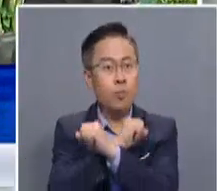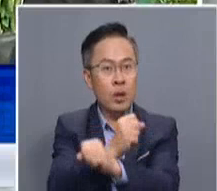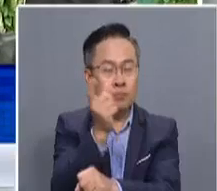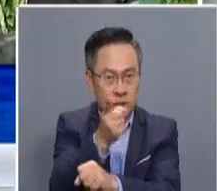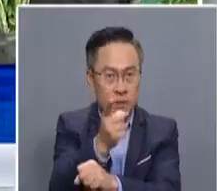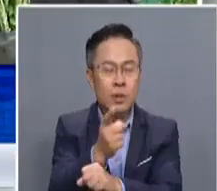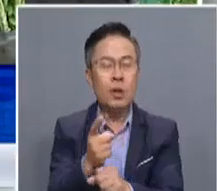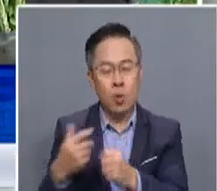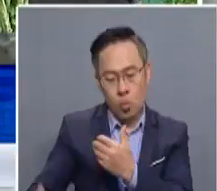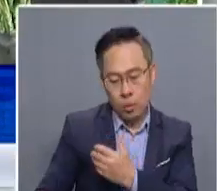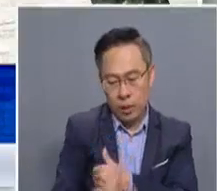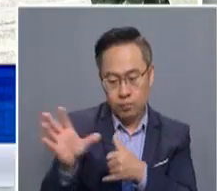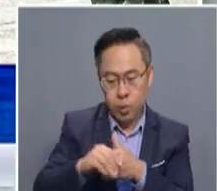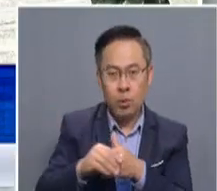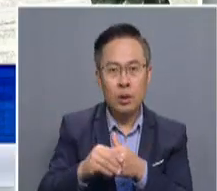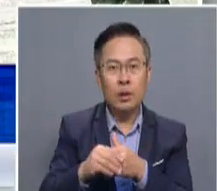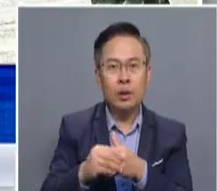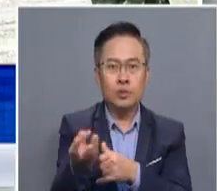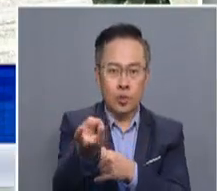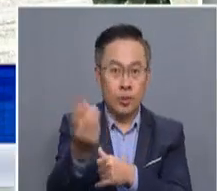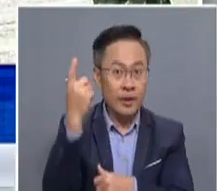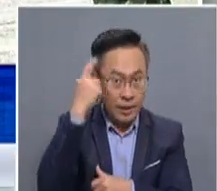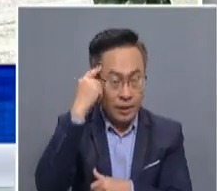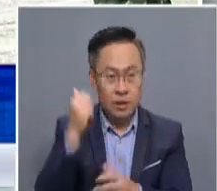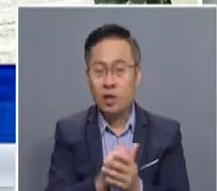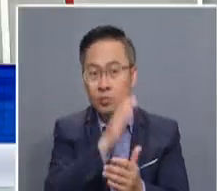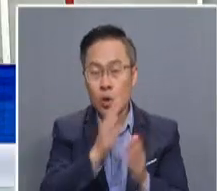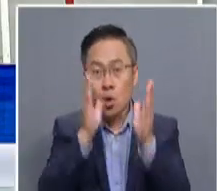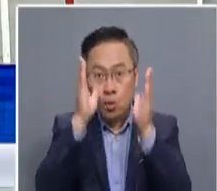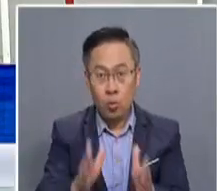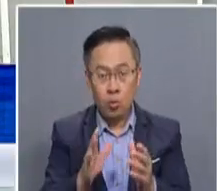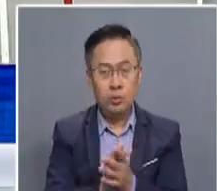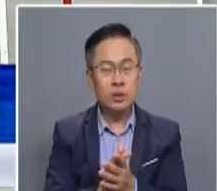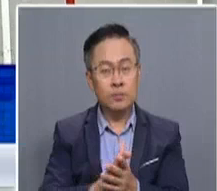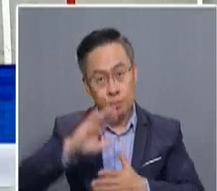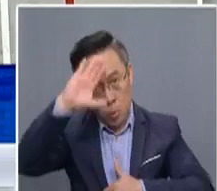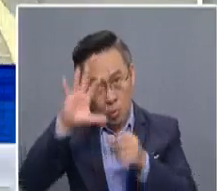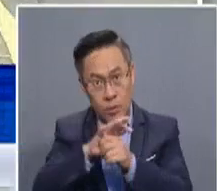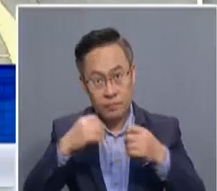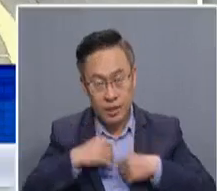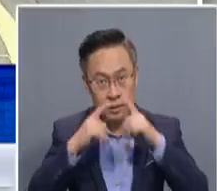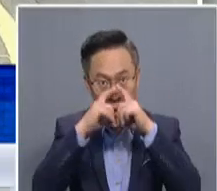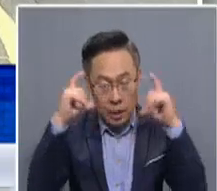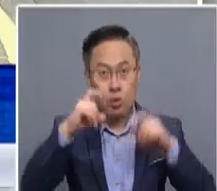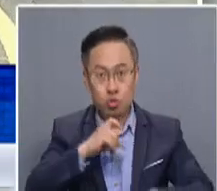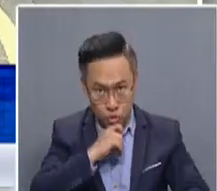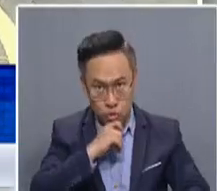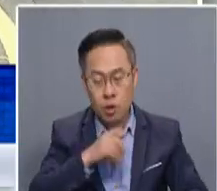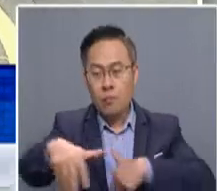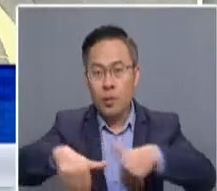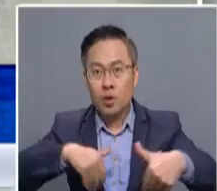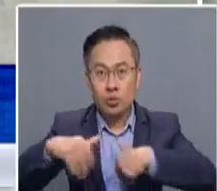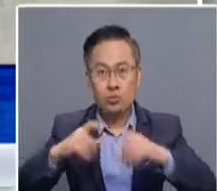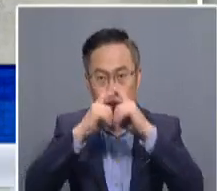แล้วก็อย่างบางกรณีที่เราไปไล่ดูกล้องวงจรปิดเนี่ยก็พบว่าถ้าเกิดผู้ที่ติดเชื้อใส่หน้ากากอนามัยแล้วก็ประชาชนทั่วไปที่สัมผัสกับเ